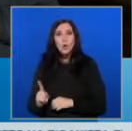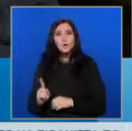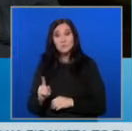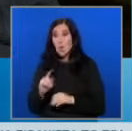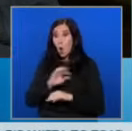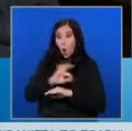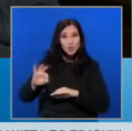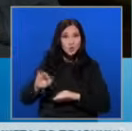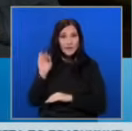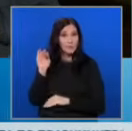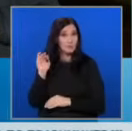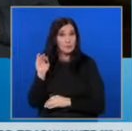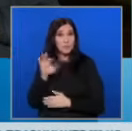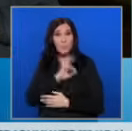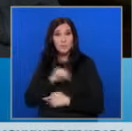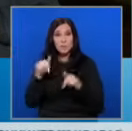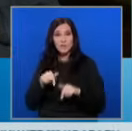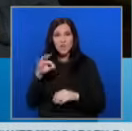бъде победител от днешния вот?